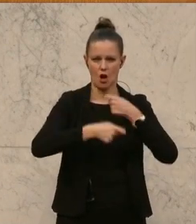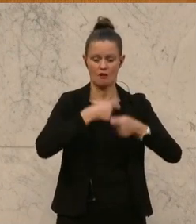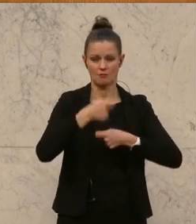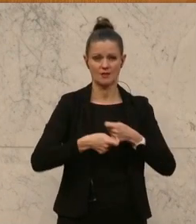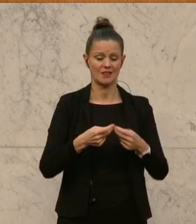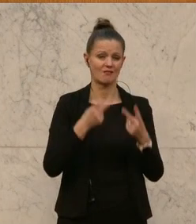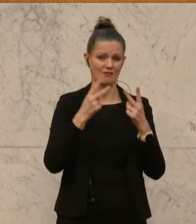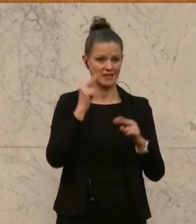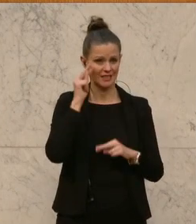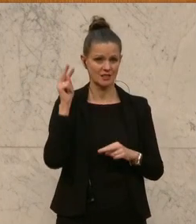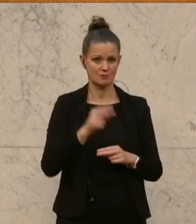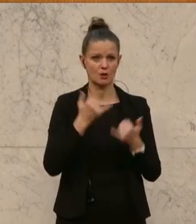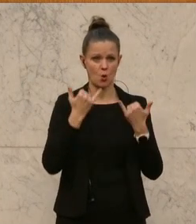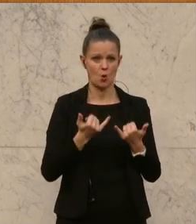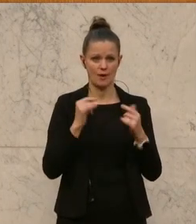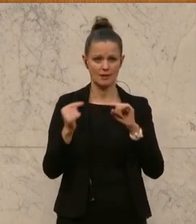heutigen Debatte.